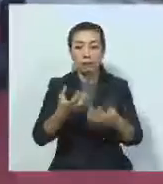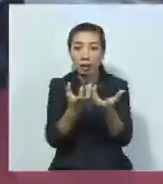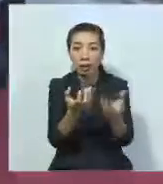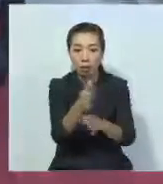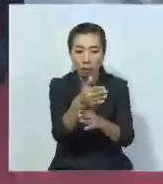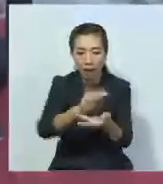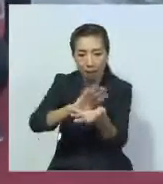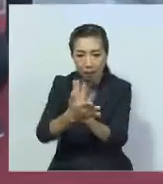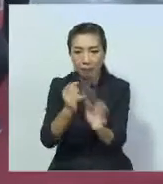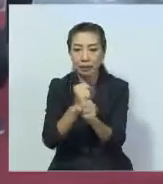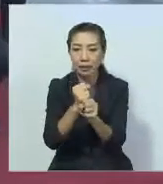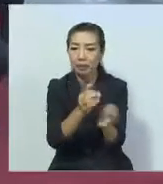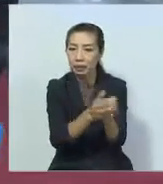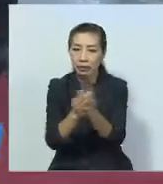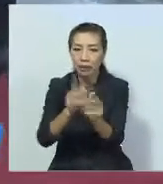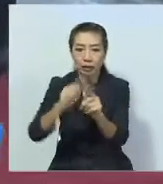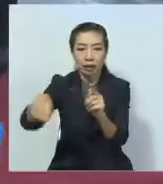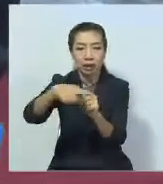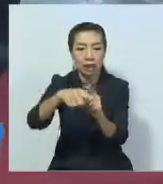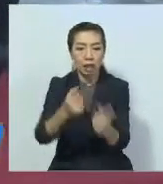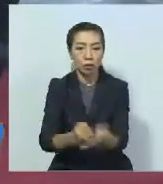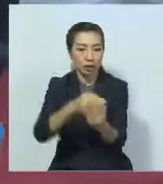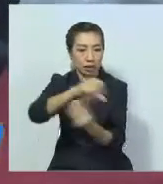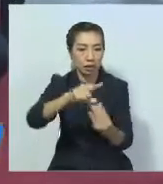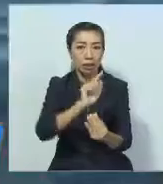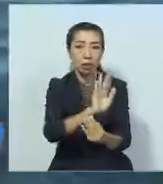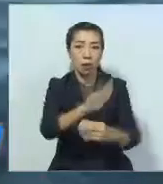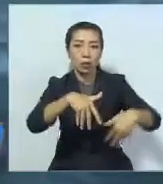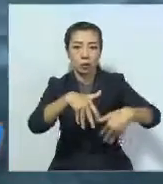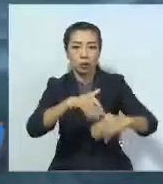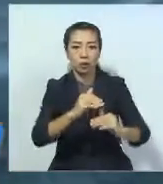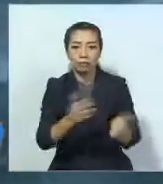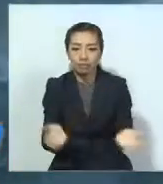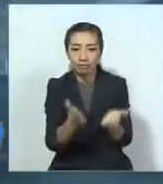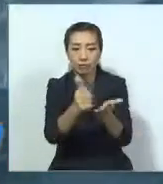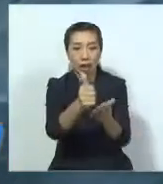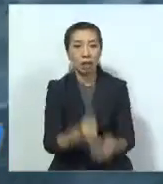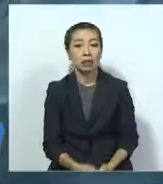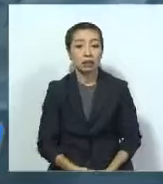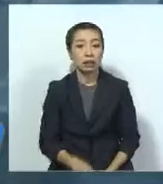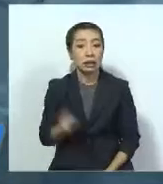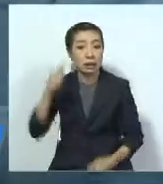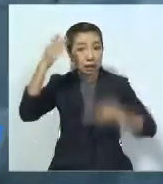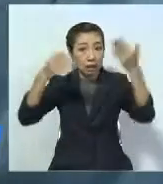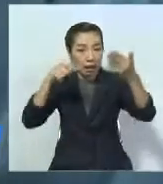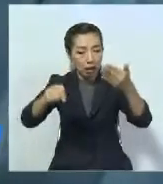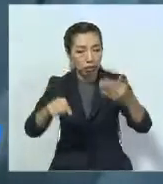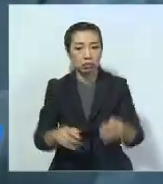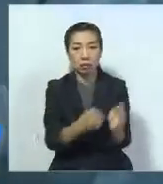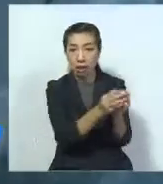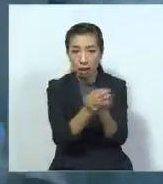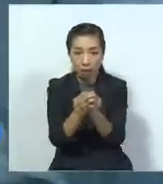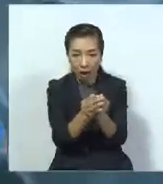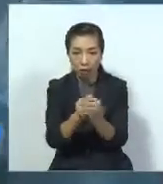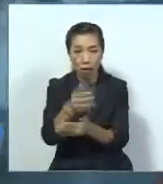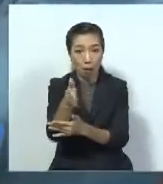เลและกระตุ้นเศรษฐกิจในระดับท้องถิ่นโดยภายในงานมีการจำหน่ายอาหารที่ปรุงจากปลาทูหลากหลายเมนูมากกว่า30